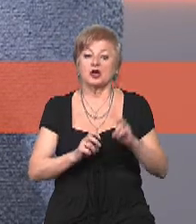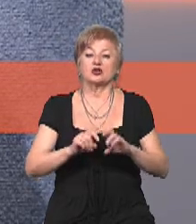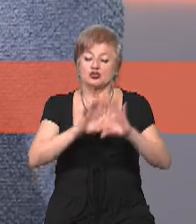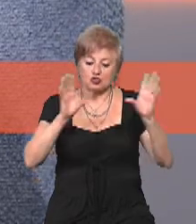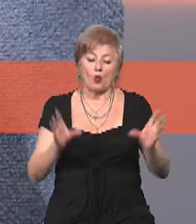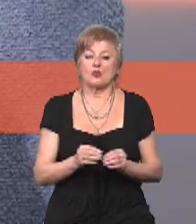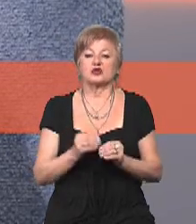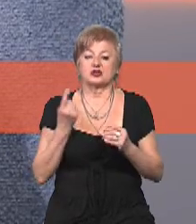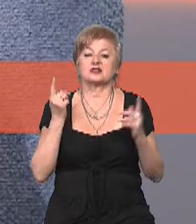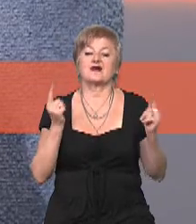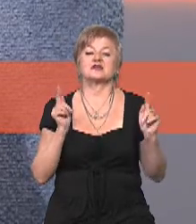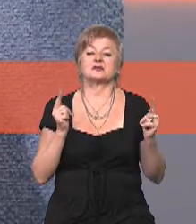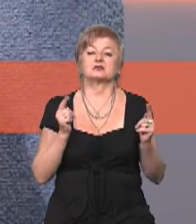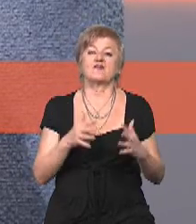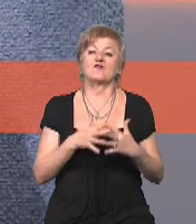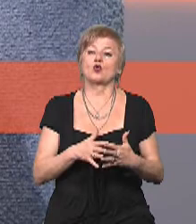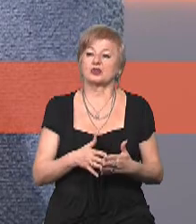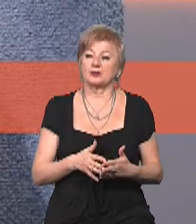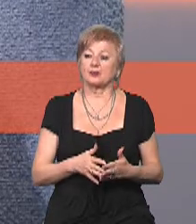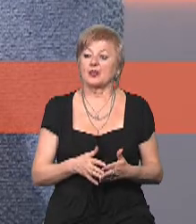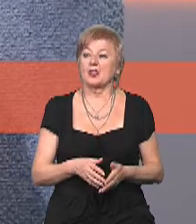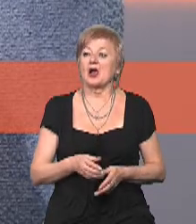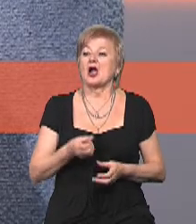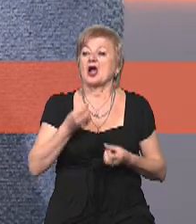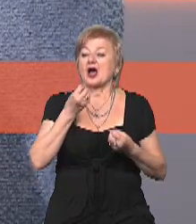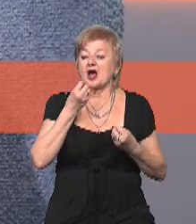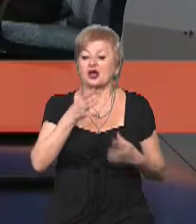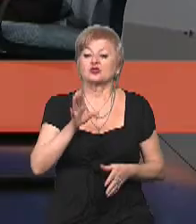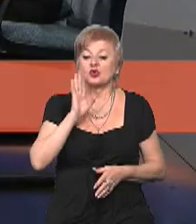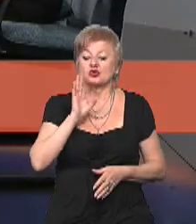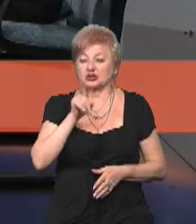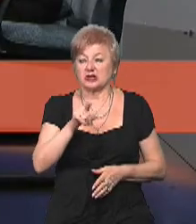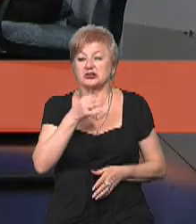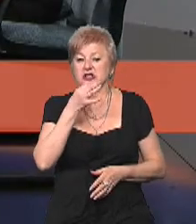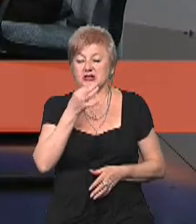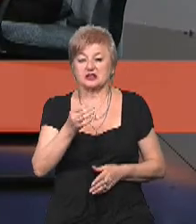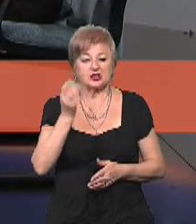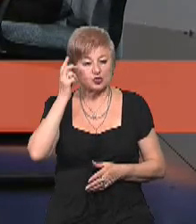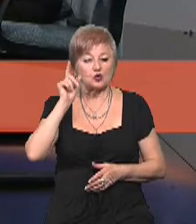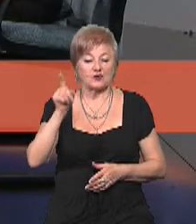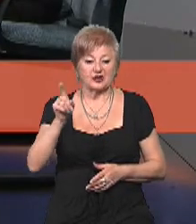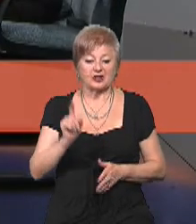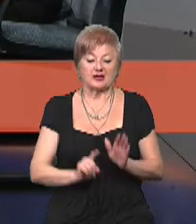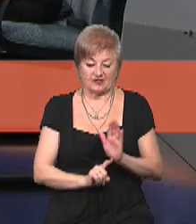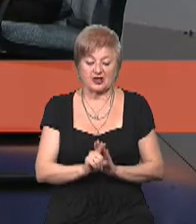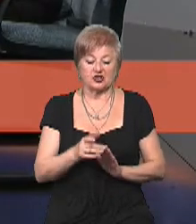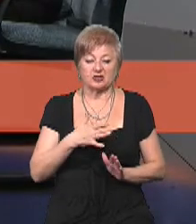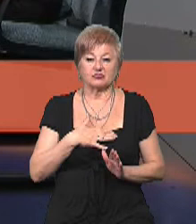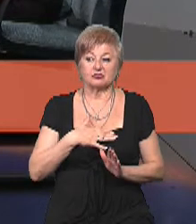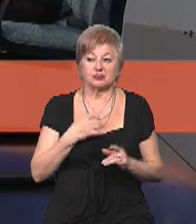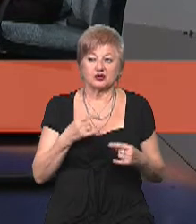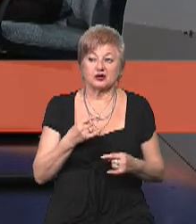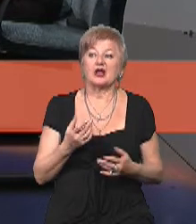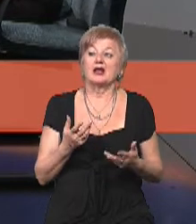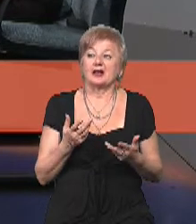це обумовлено? Ну, очень хорошо сказала женщина, которая находится в Киеве, вот в начале нашей передачи, о том,